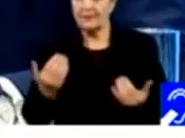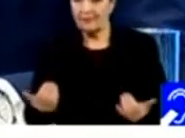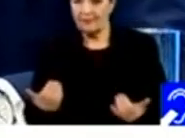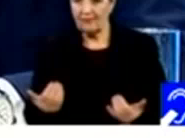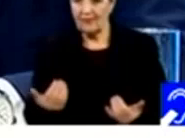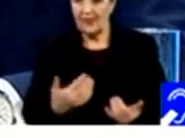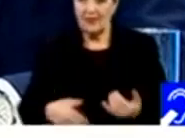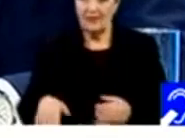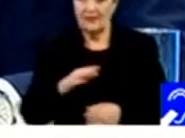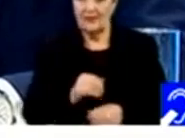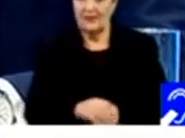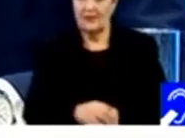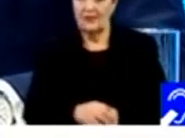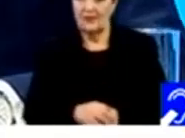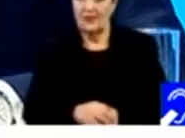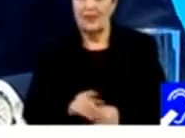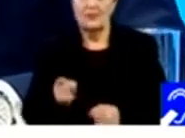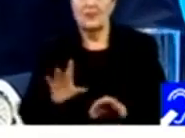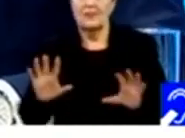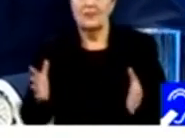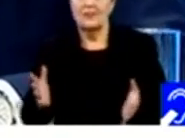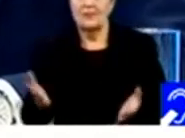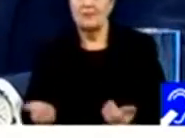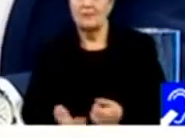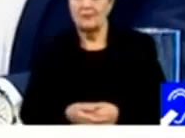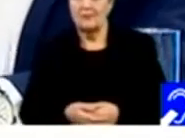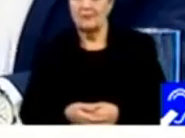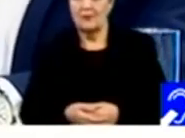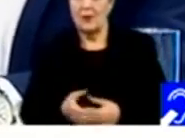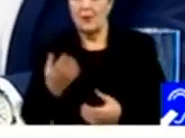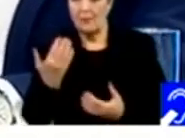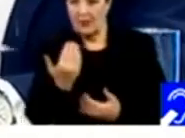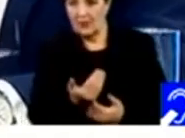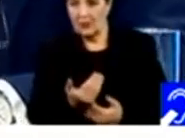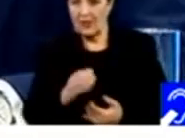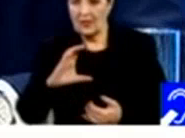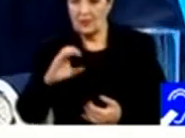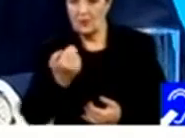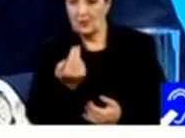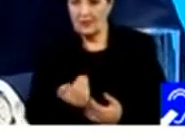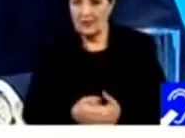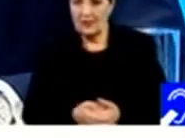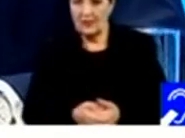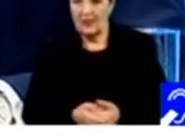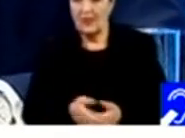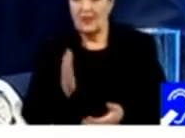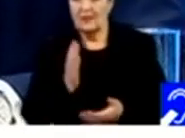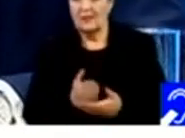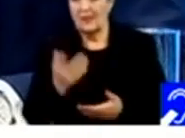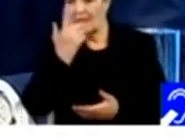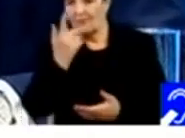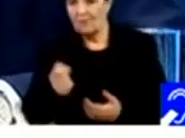pe Ciorcea. Lăsați-mă să-l citesc pe Ciorcea. Știți cum sunt socialiștii? El spunea despre ei, despre socialiști. Dom'le, ăștia când se